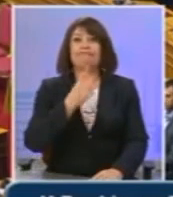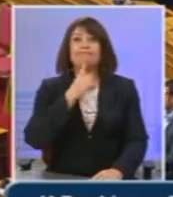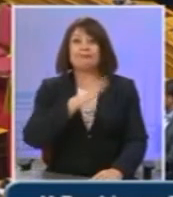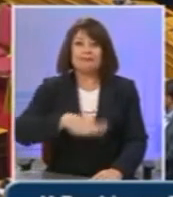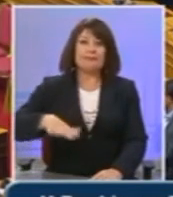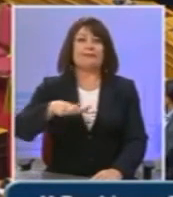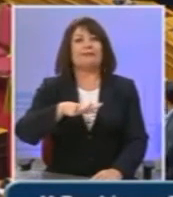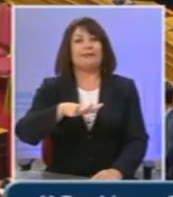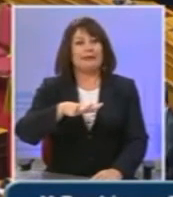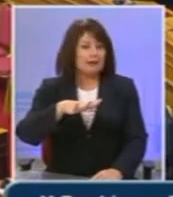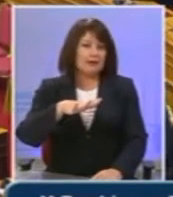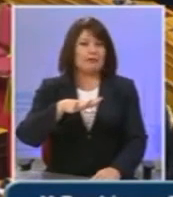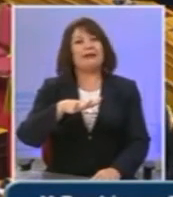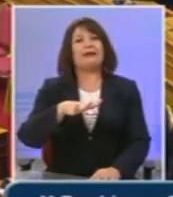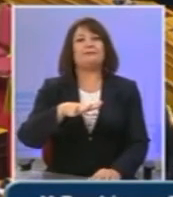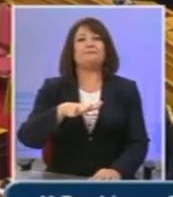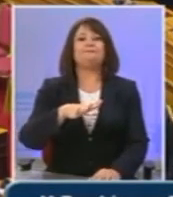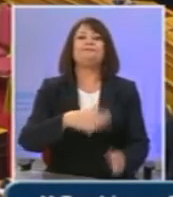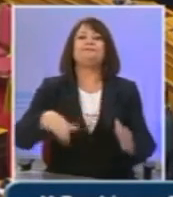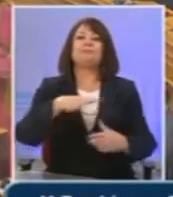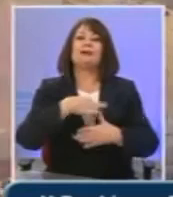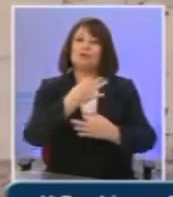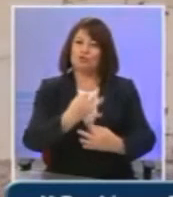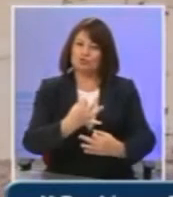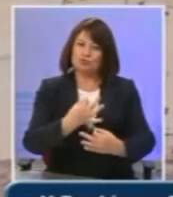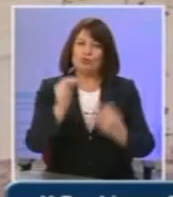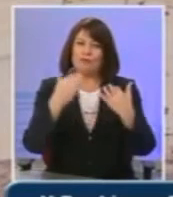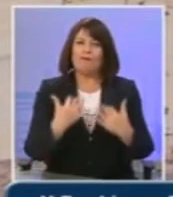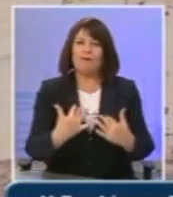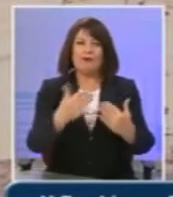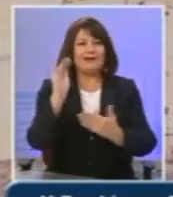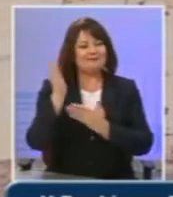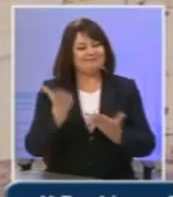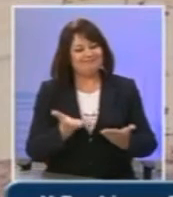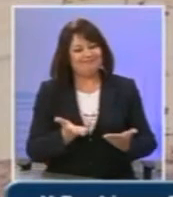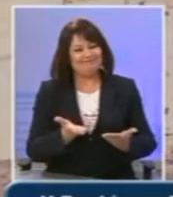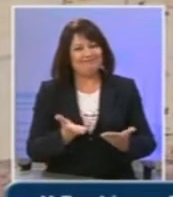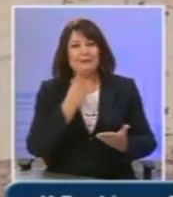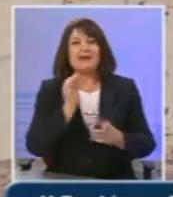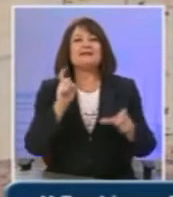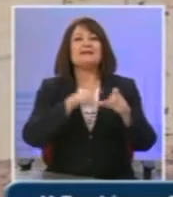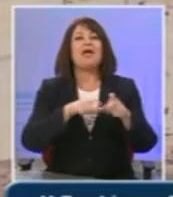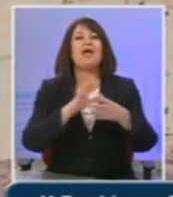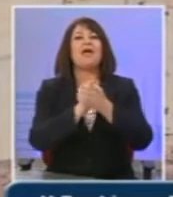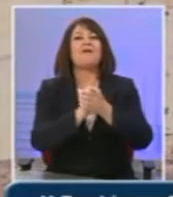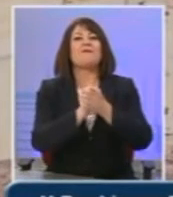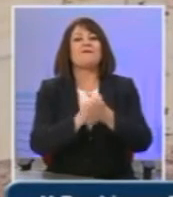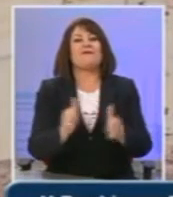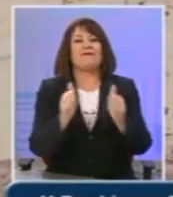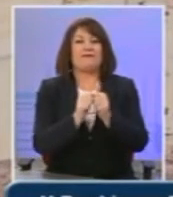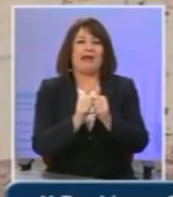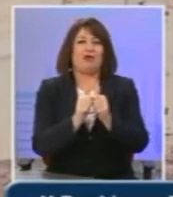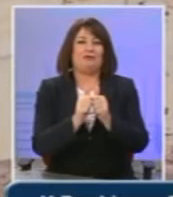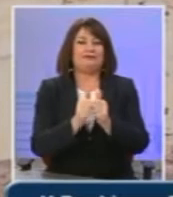μεγάλης πλειοψηφίας του ελληνικού λαού και της Βουλής των Ελλήνων, σας υποδεχόμαστε ως εταίρο αλλά και ως φίλο της χώρας